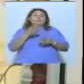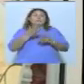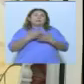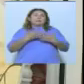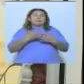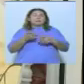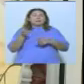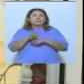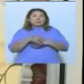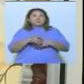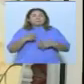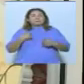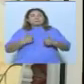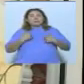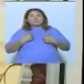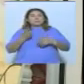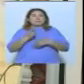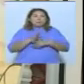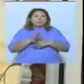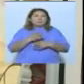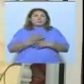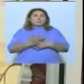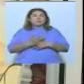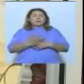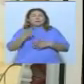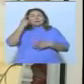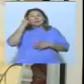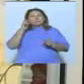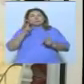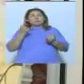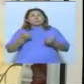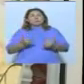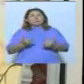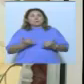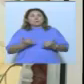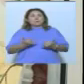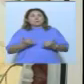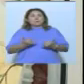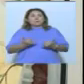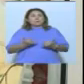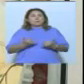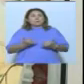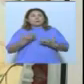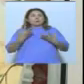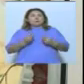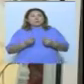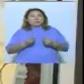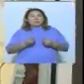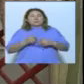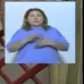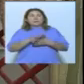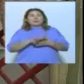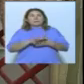бауырда келіп тұрмыз, қимайда келіп тұрмыз. Бүгінге сондықтан ойлаймын, бүгінгі көрініс, бүгінгі күн жалғасын таба берсе екен